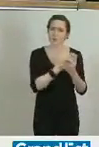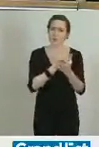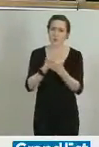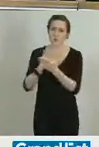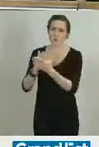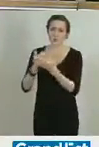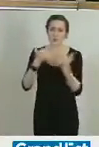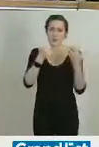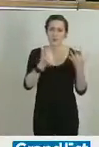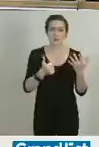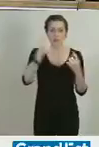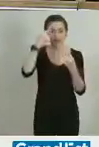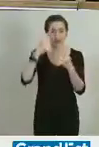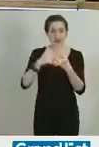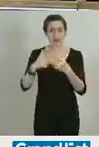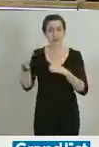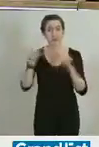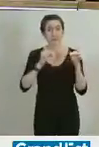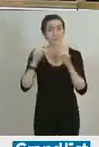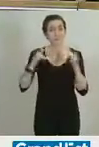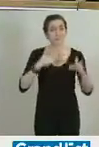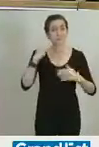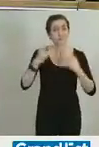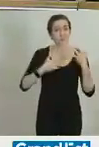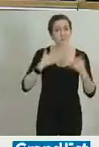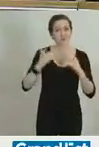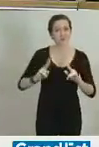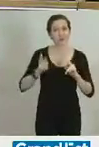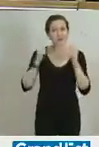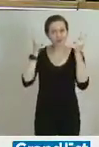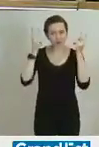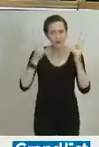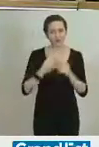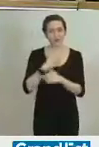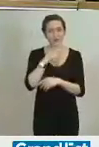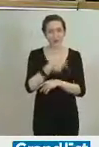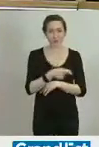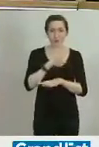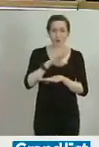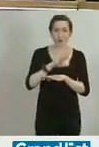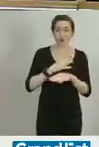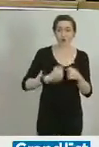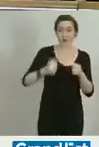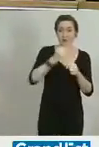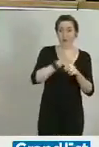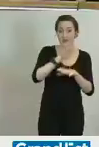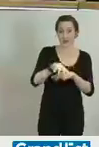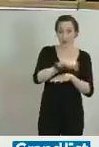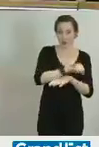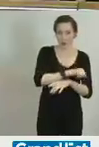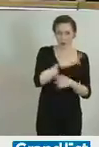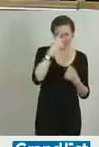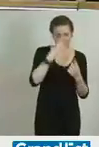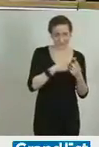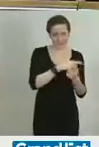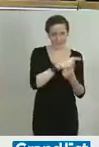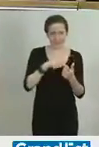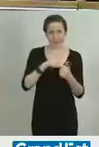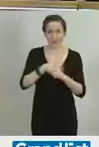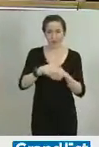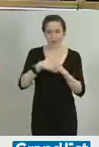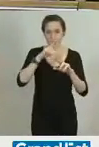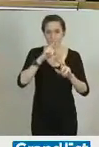en matière de spectacle vivant. Je les cite, l'aide au projet de création et de reprise en matière de spectacle vivant, l'aide à la recherche et la création